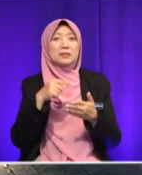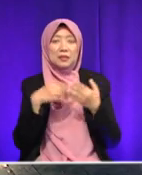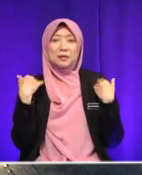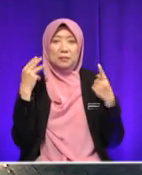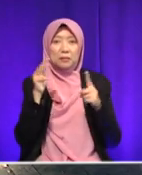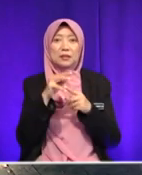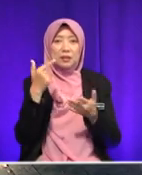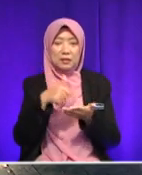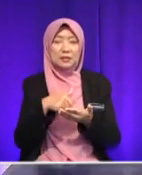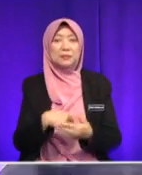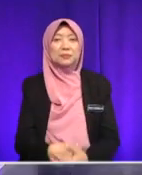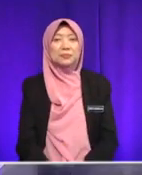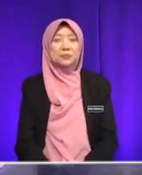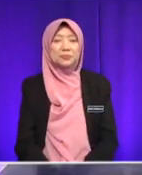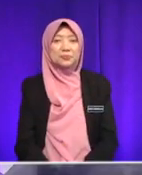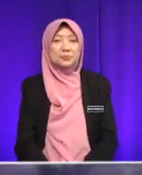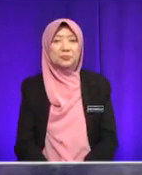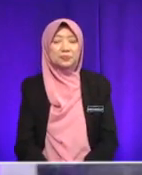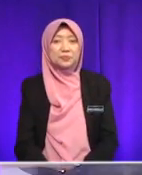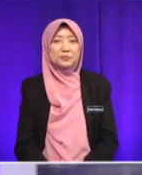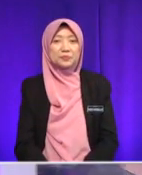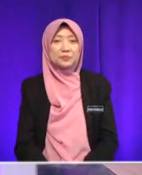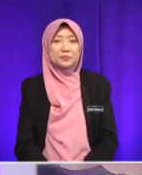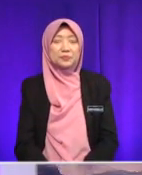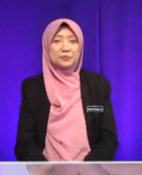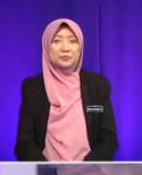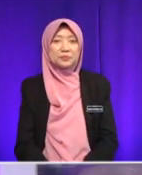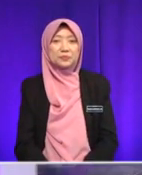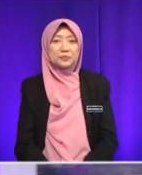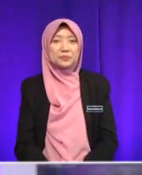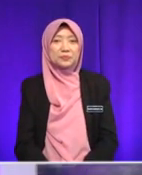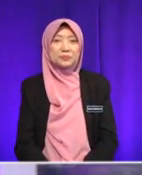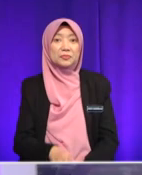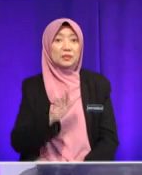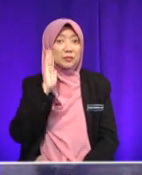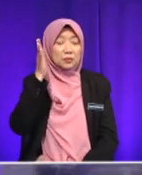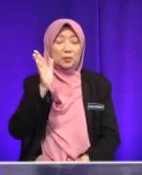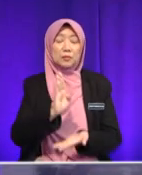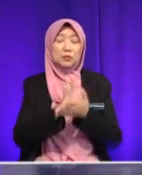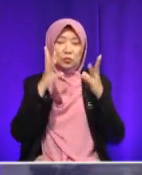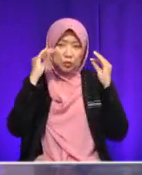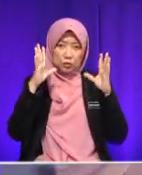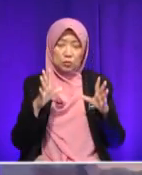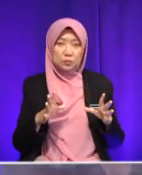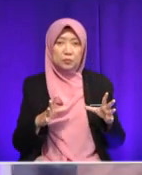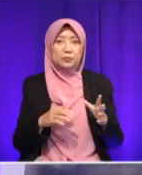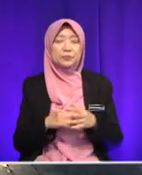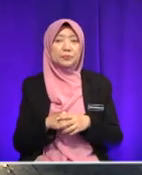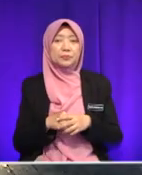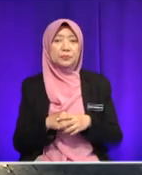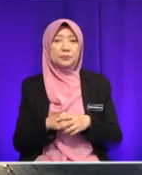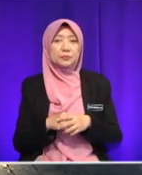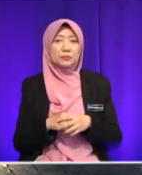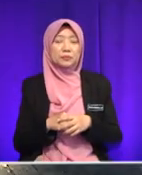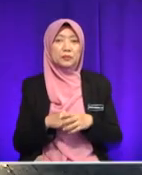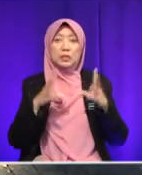Mereka boleh dapat banyak jadi markah. Jadi satu untuk semua orang. Nisa akan bantu cikgu. Betul. Sementara Nisa sedang melekat. Baik.